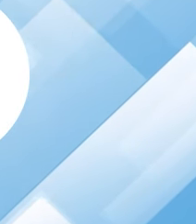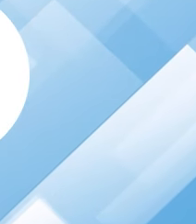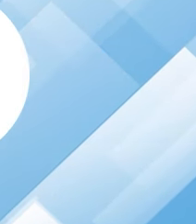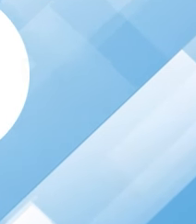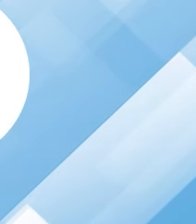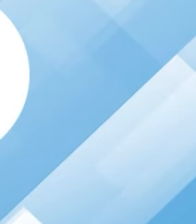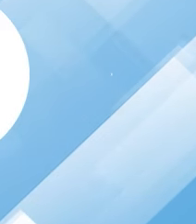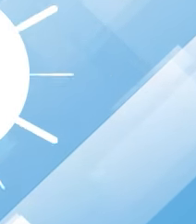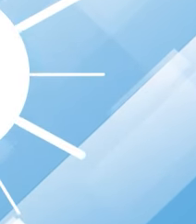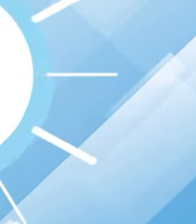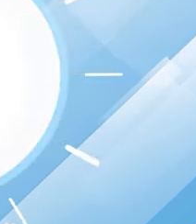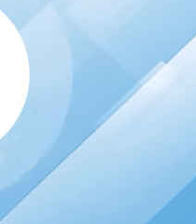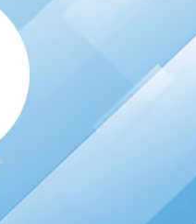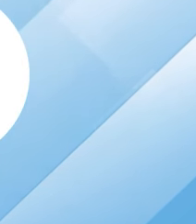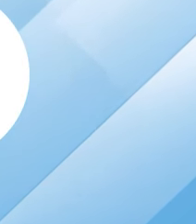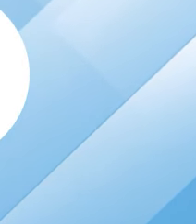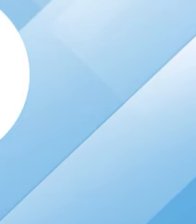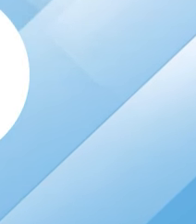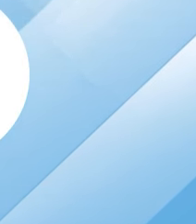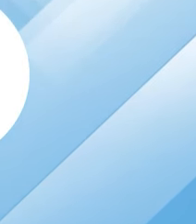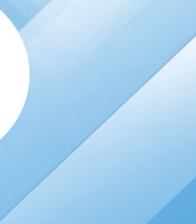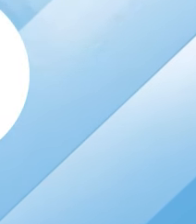있니다 LA